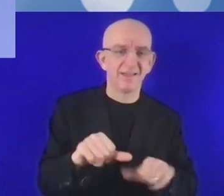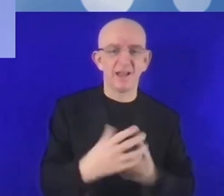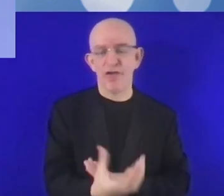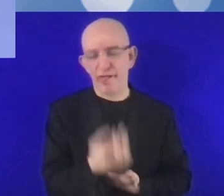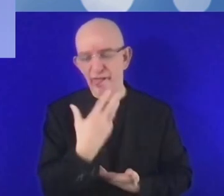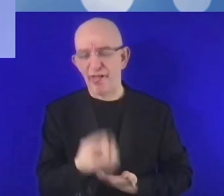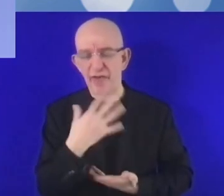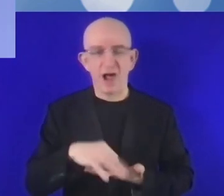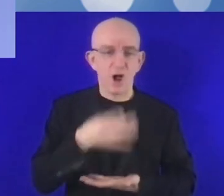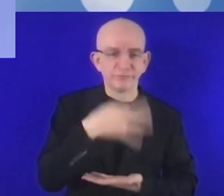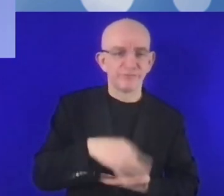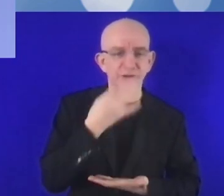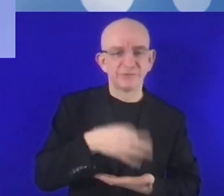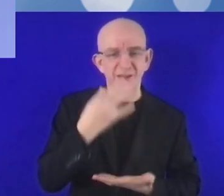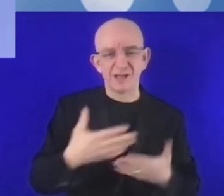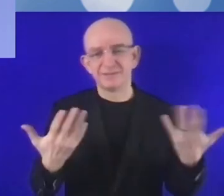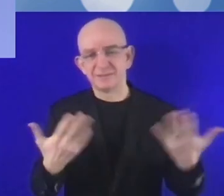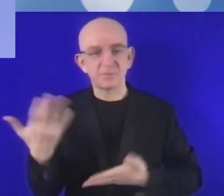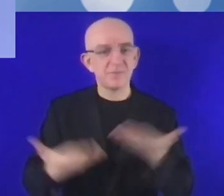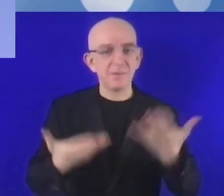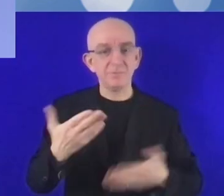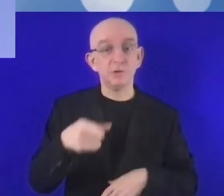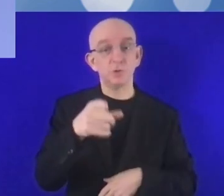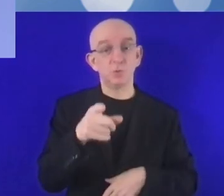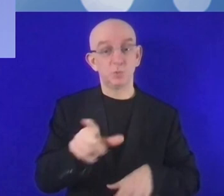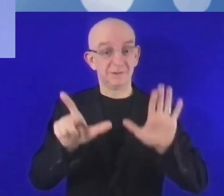низкокачественной едой. Никто не хотел бы питаться за счет